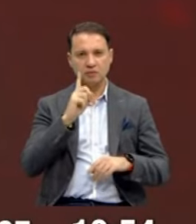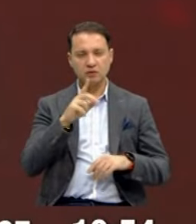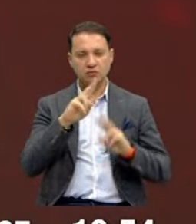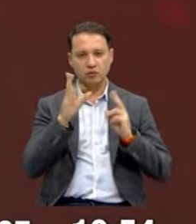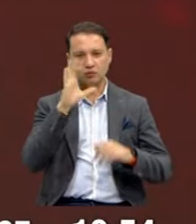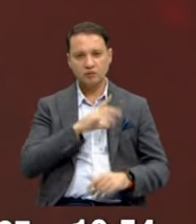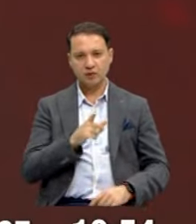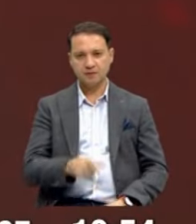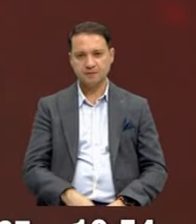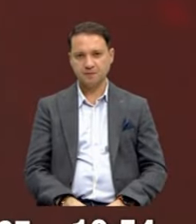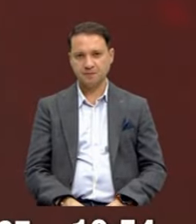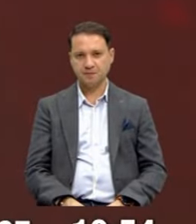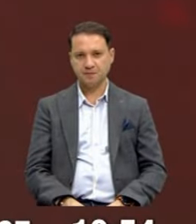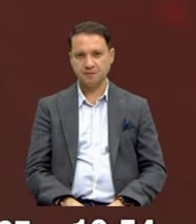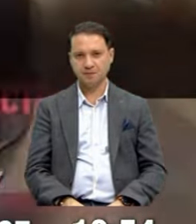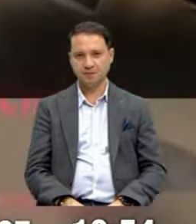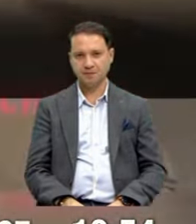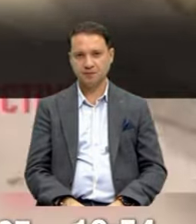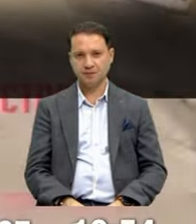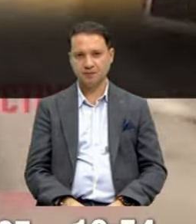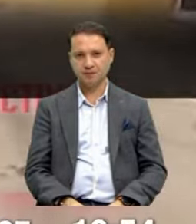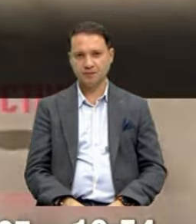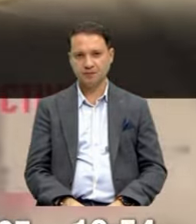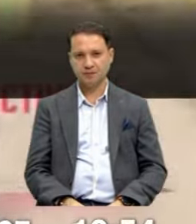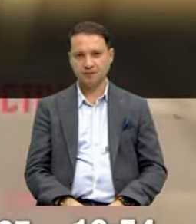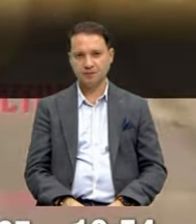derlediğimiz bir dünya turunda sıra.